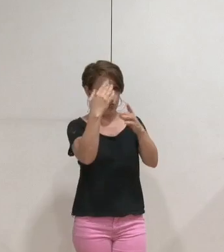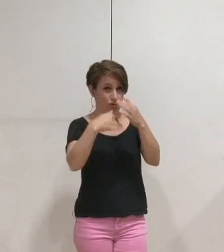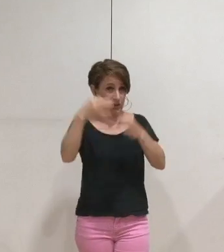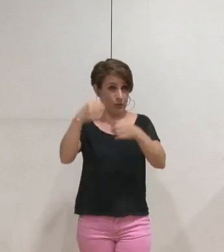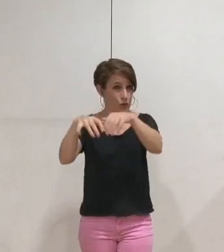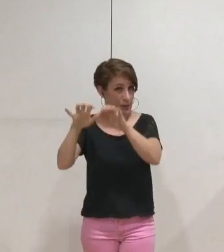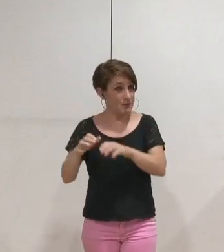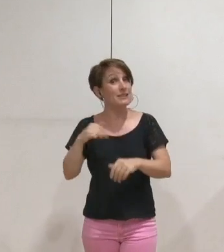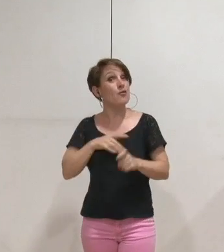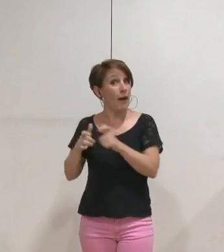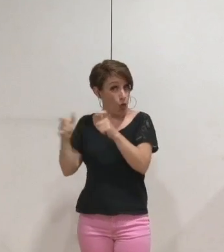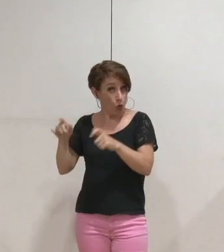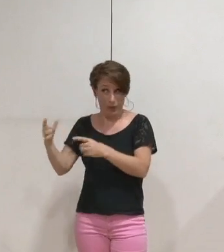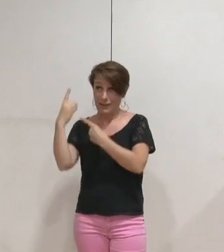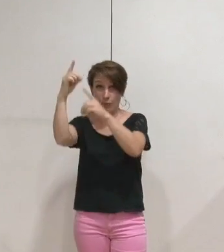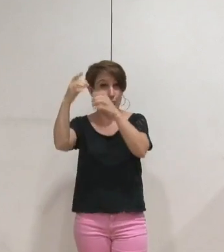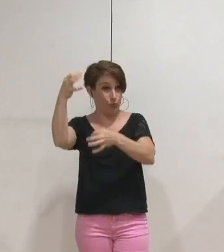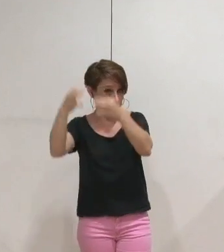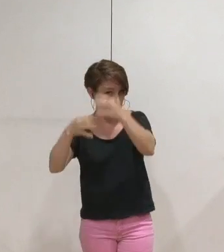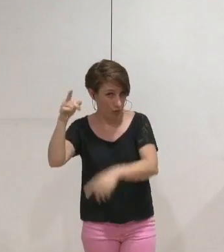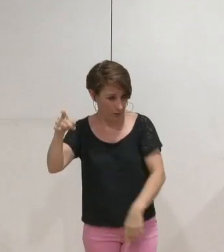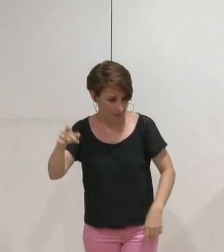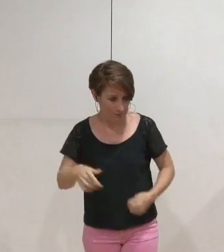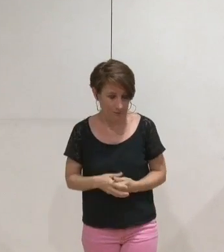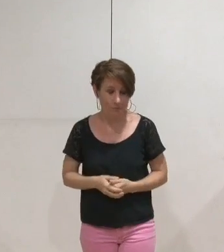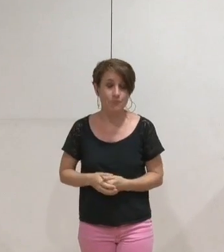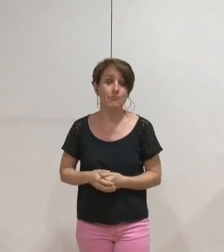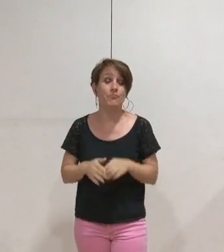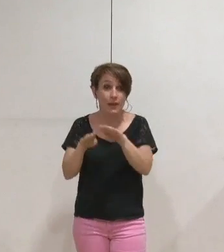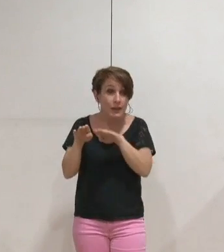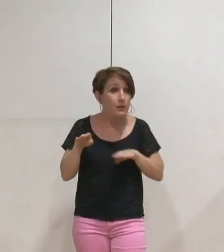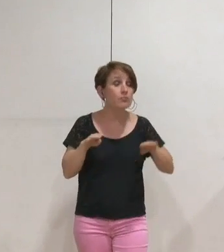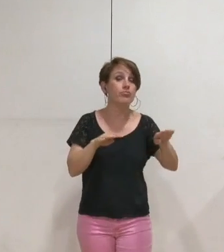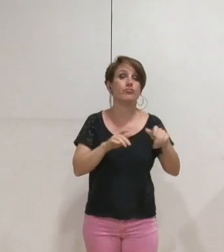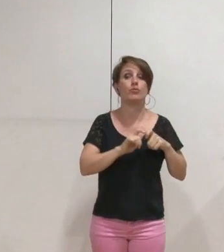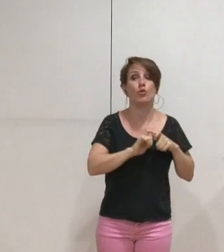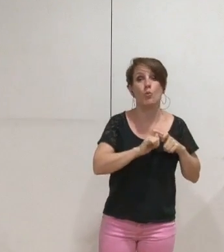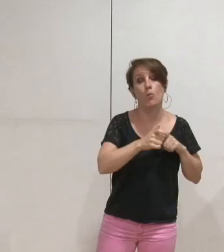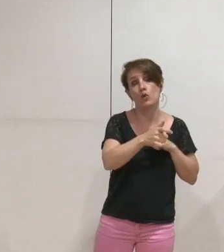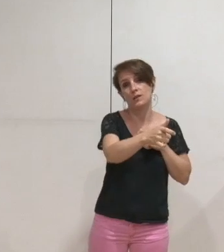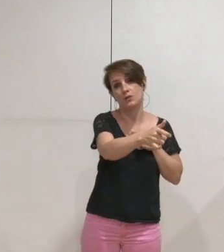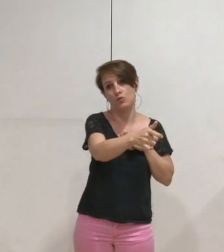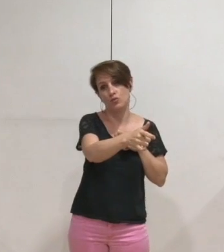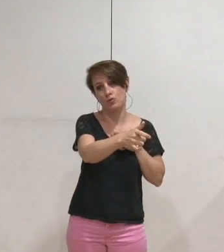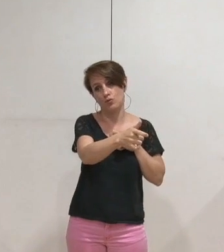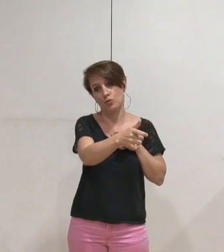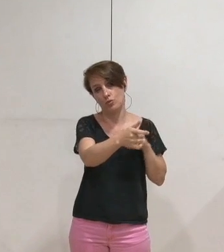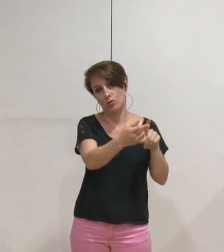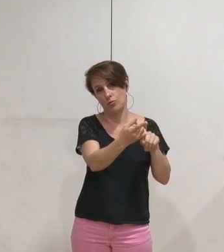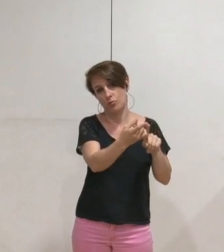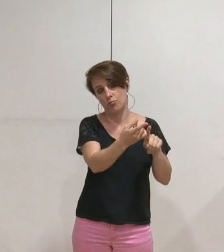de l'opération et par ailleurs des procédures lancées par le